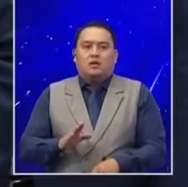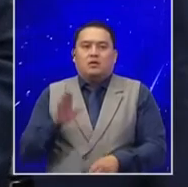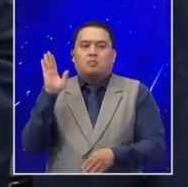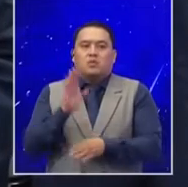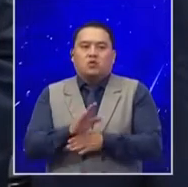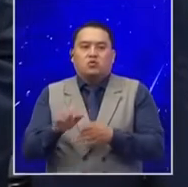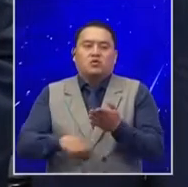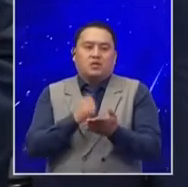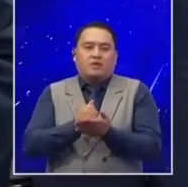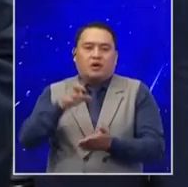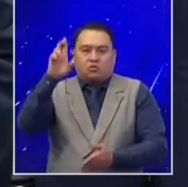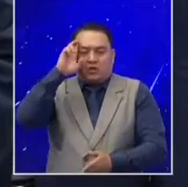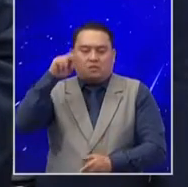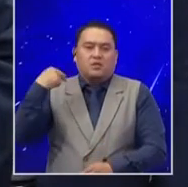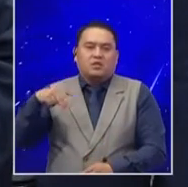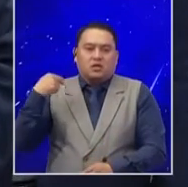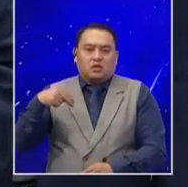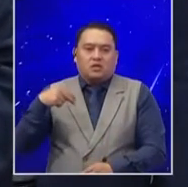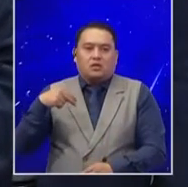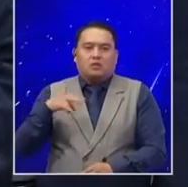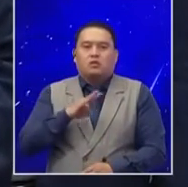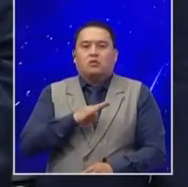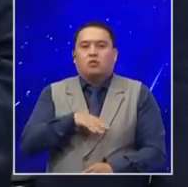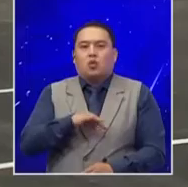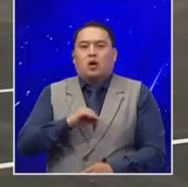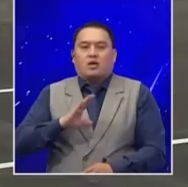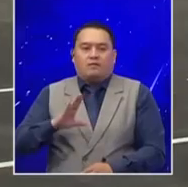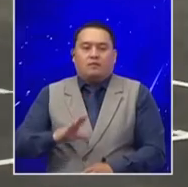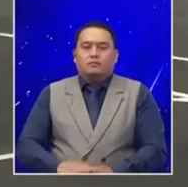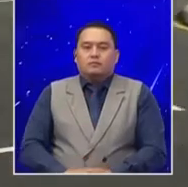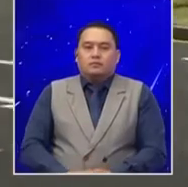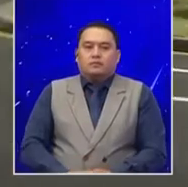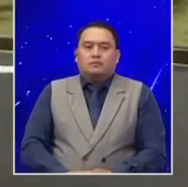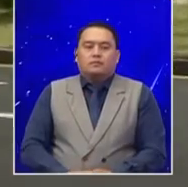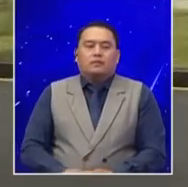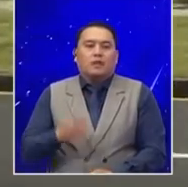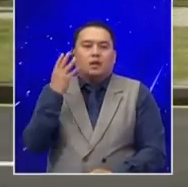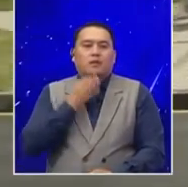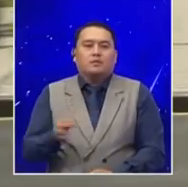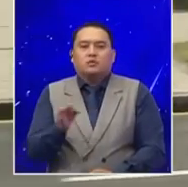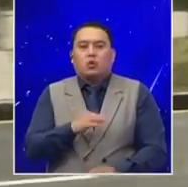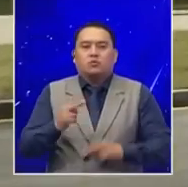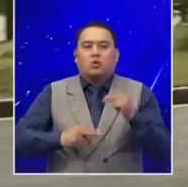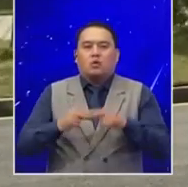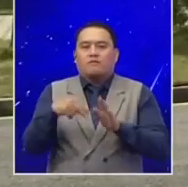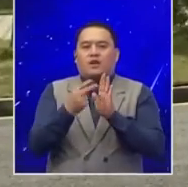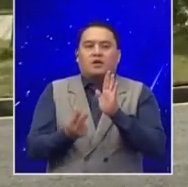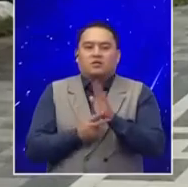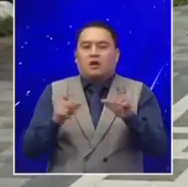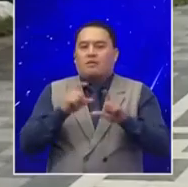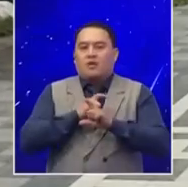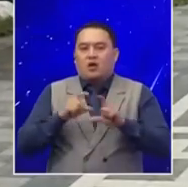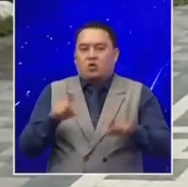поручение президента нашей страны Касым-Жомарт Кемелевича. В этом году в Алматинской области строится 18